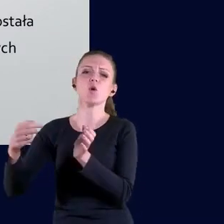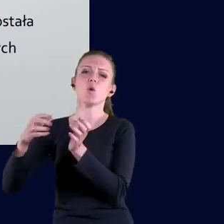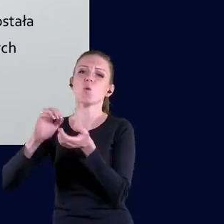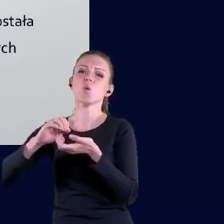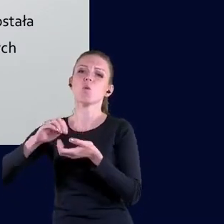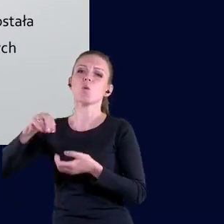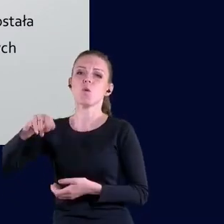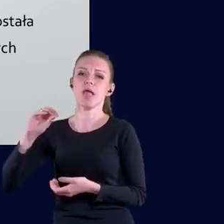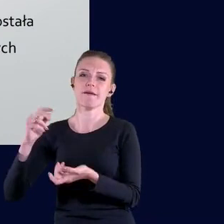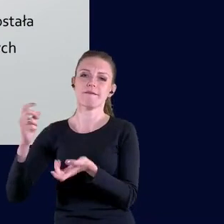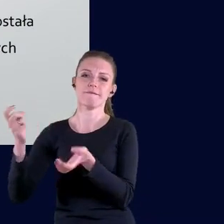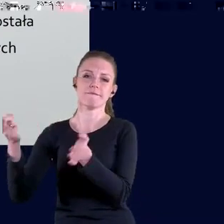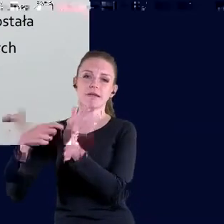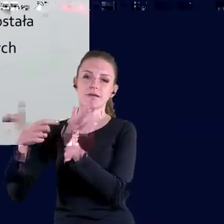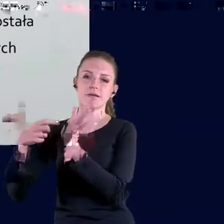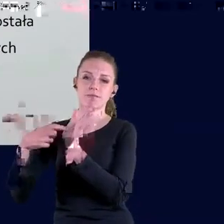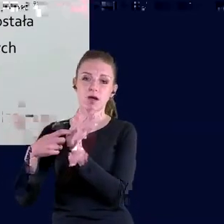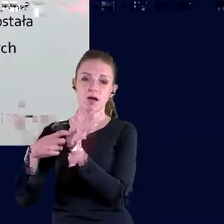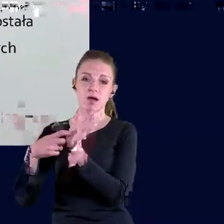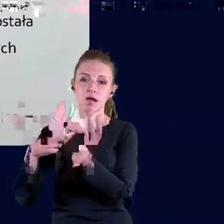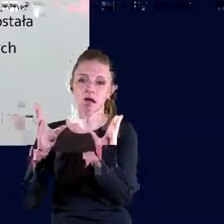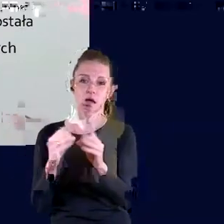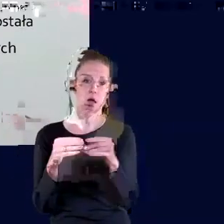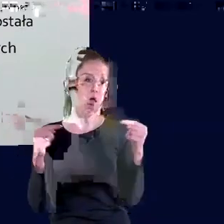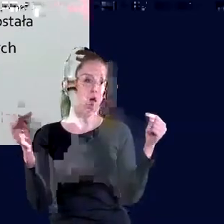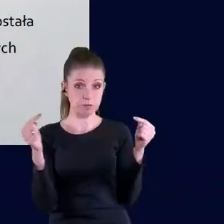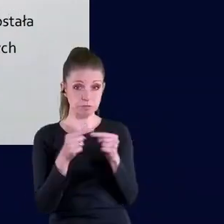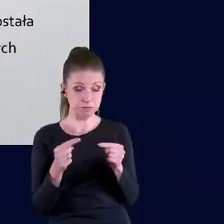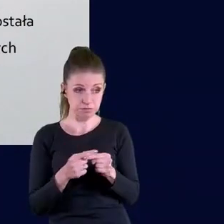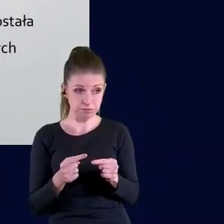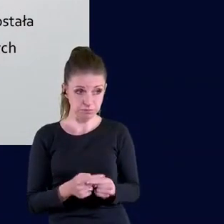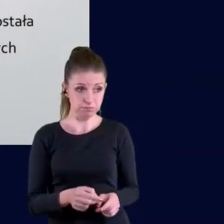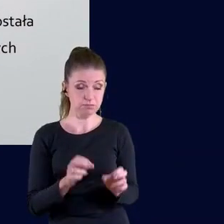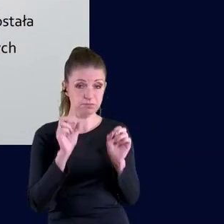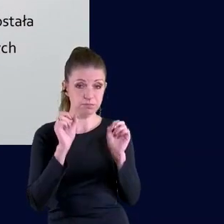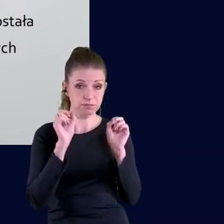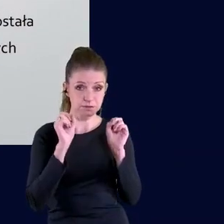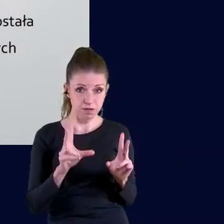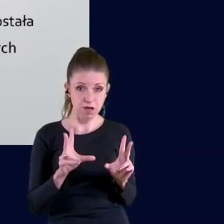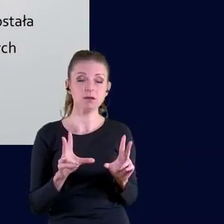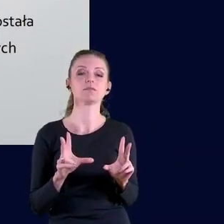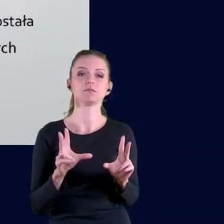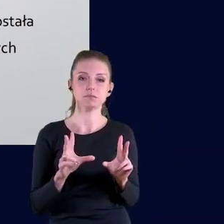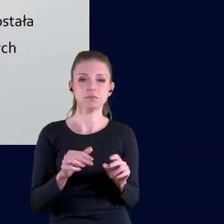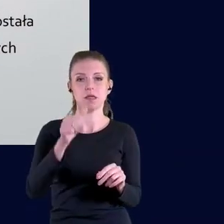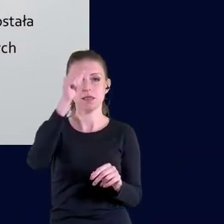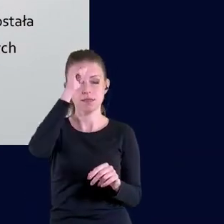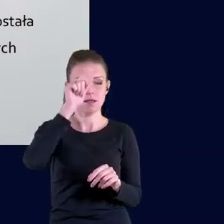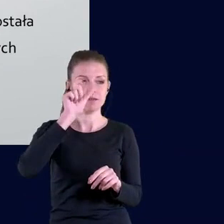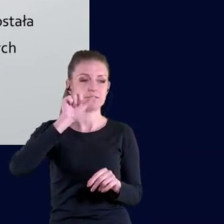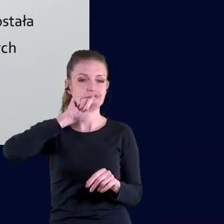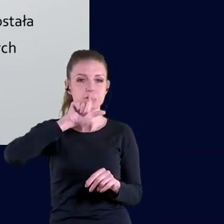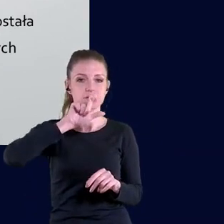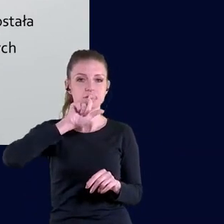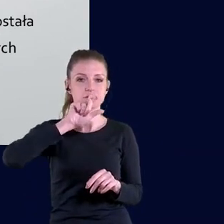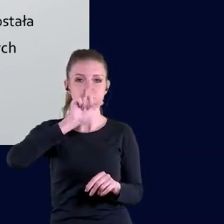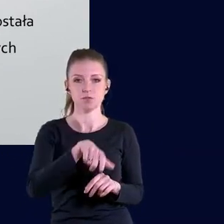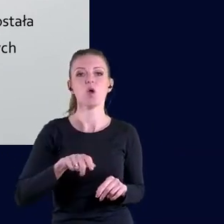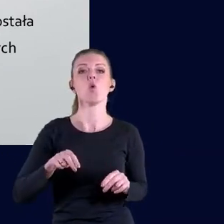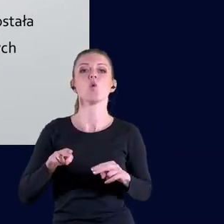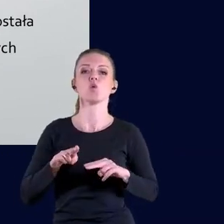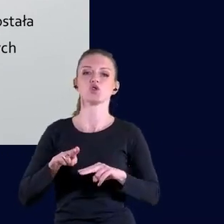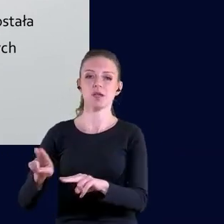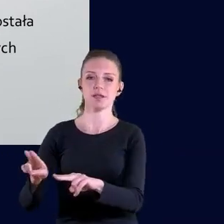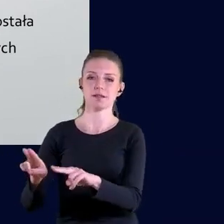zostać spełnione zostały po prostu właśnie do dopełnione